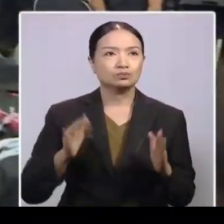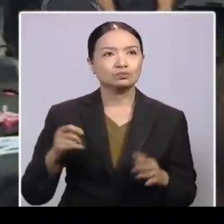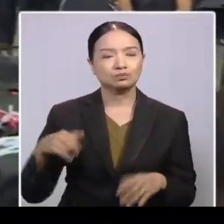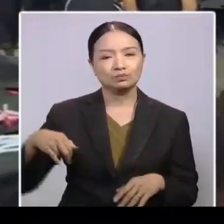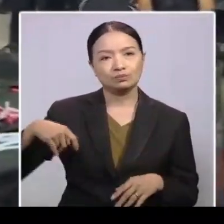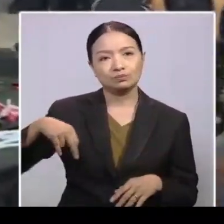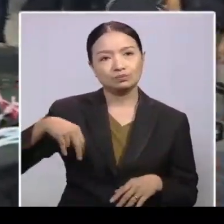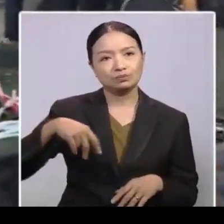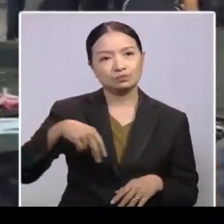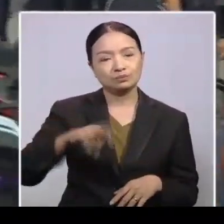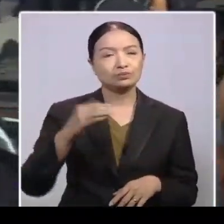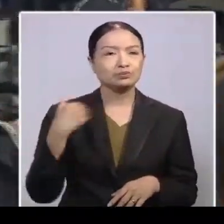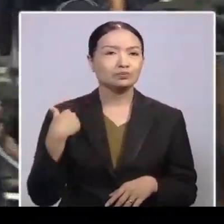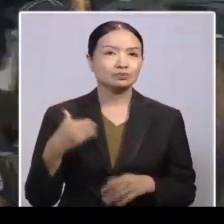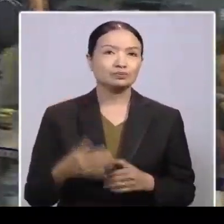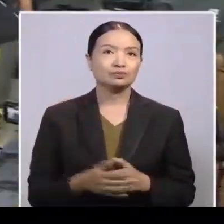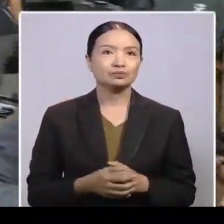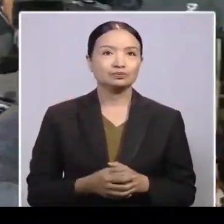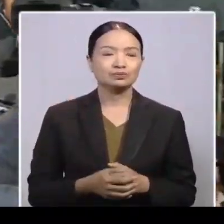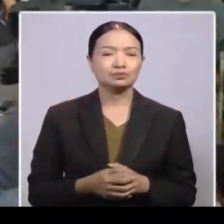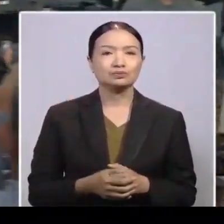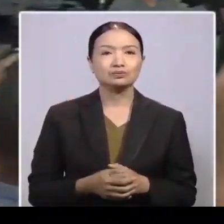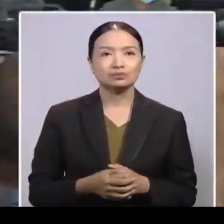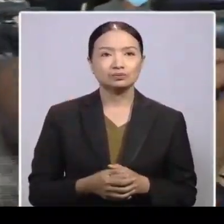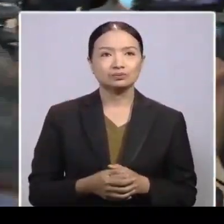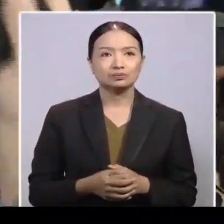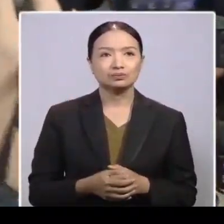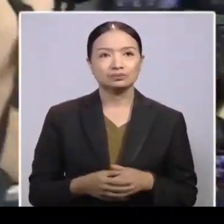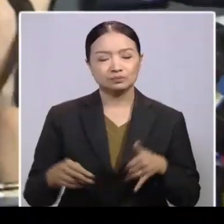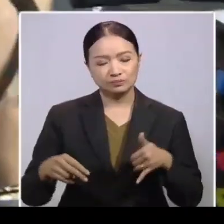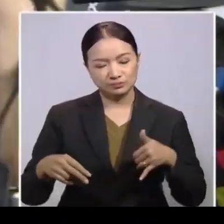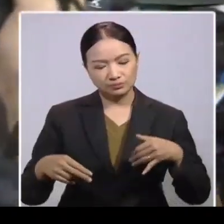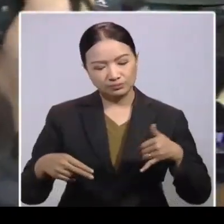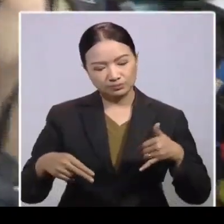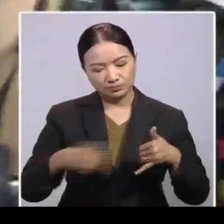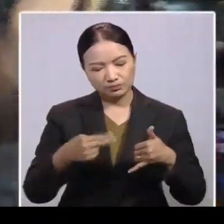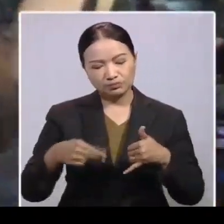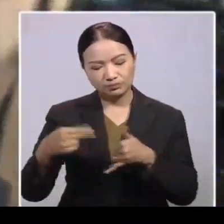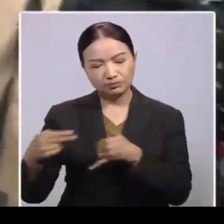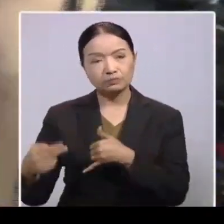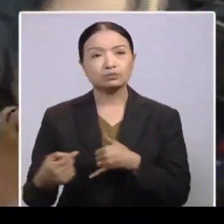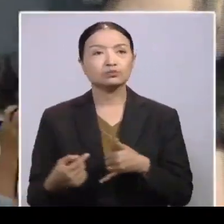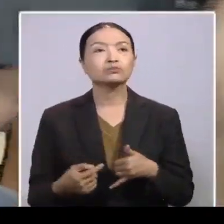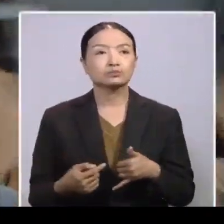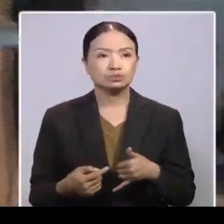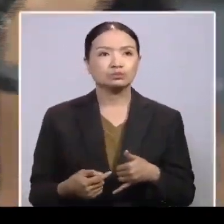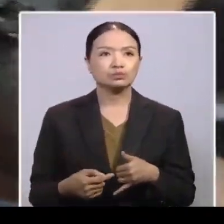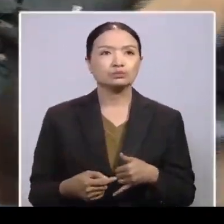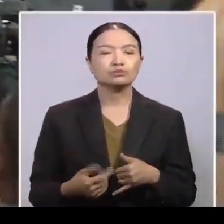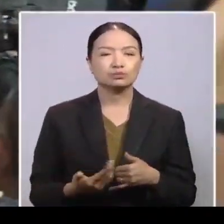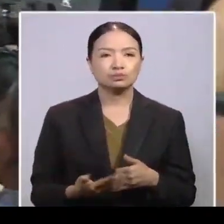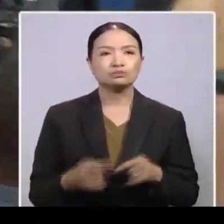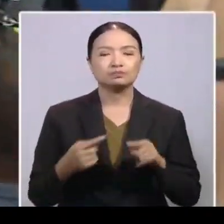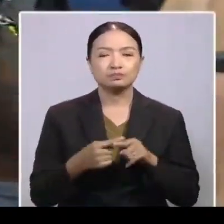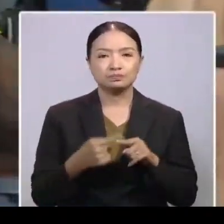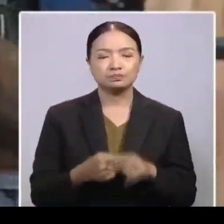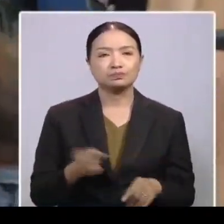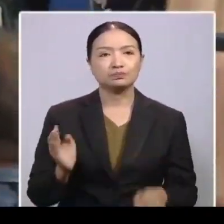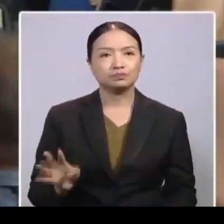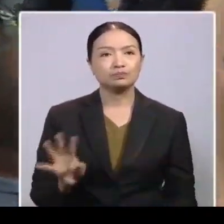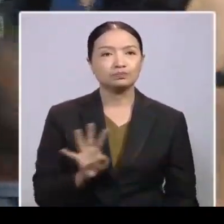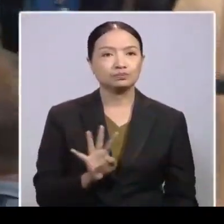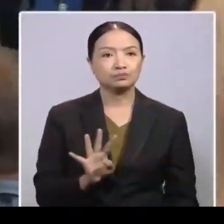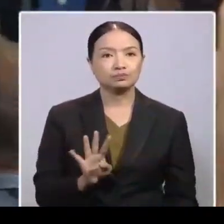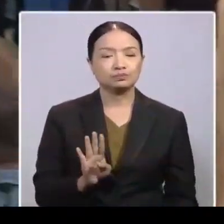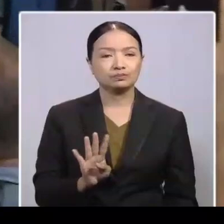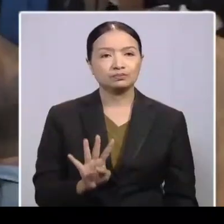ออกมาคนที่นั่งรถเข็นเนี่ยนะครับก็คือคนที่อาจจะถูกยิงมีทั้งหมด4คนนะครับในจำนวนนี้มีแรงงานไทยที่บาดเจ็บถูกยิงทั้